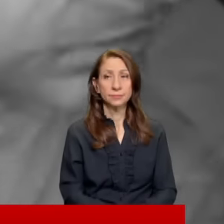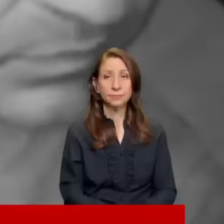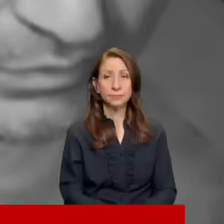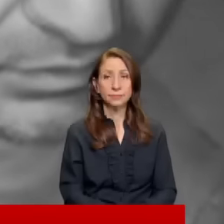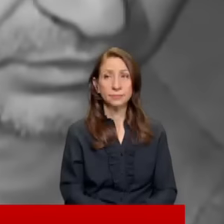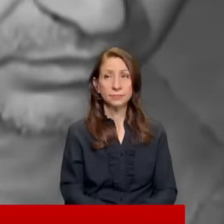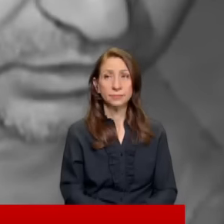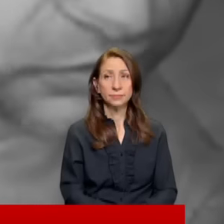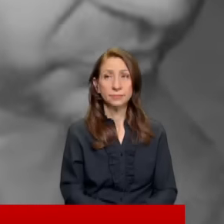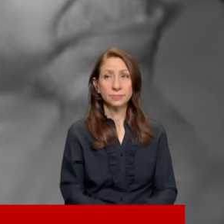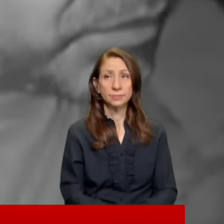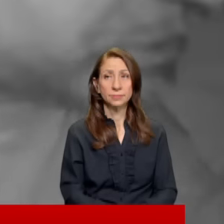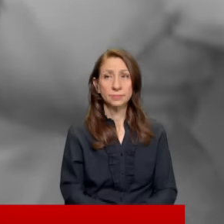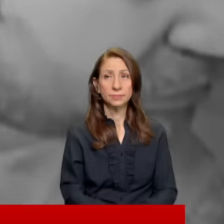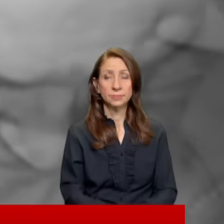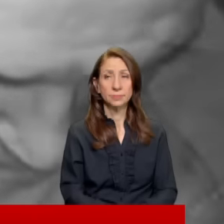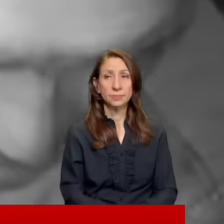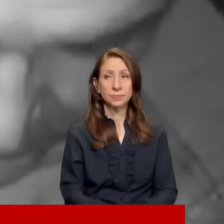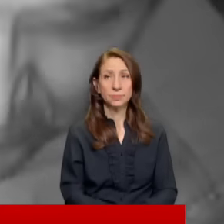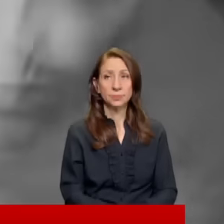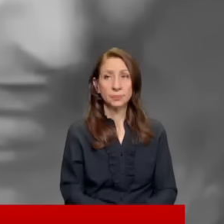Bor 221